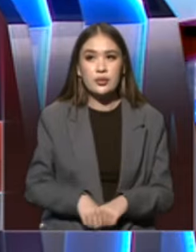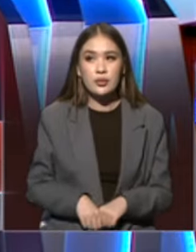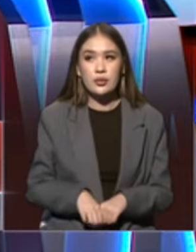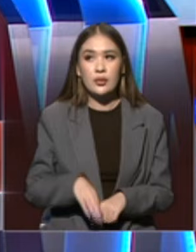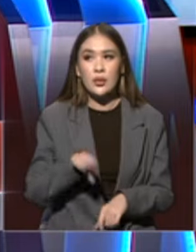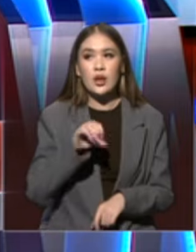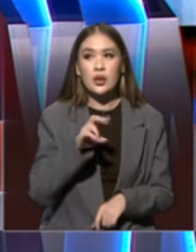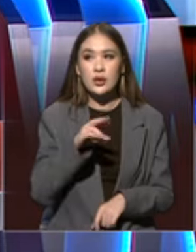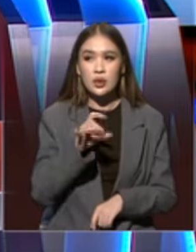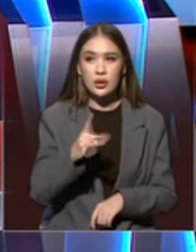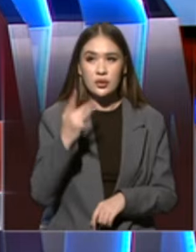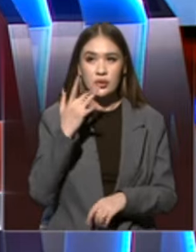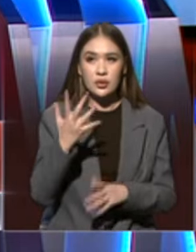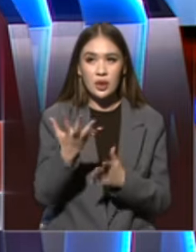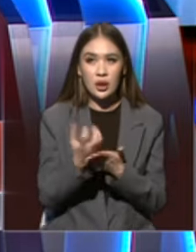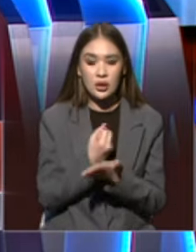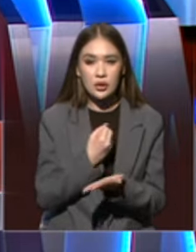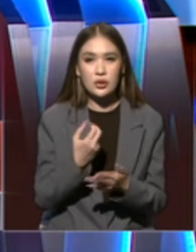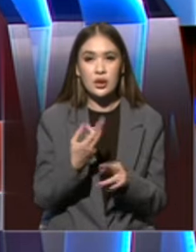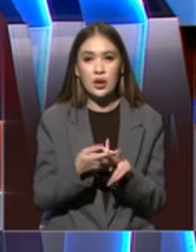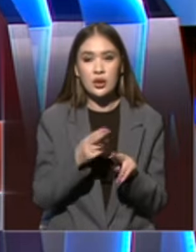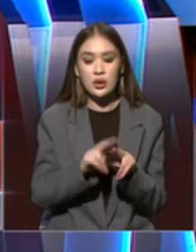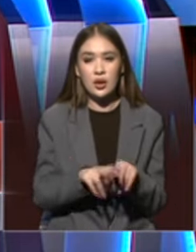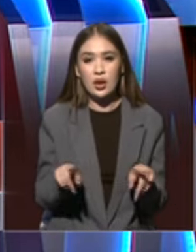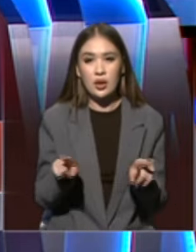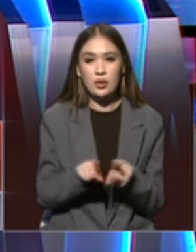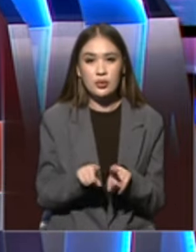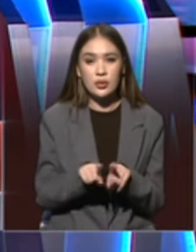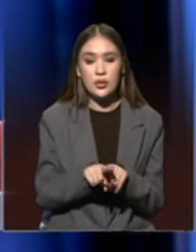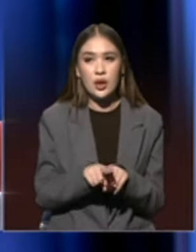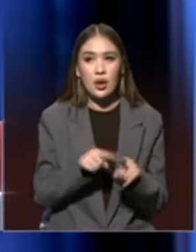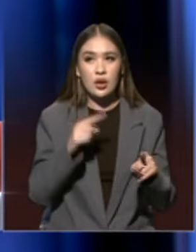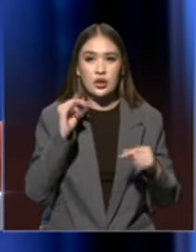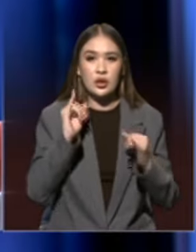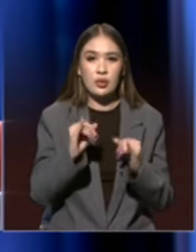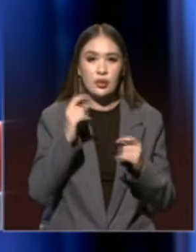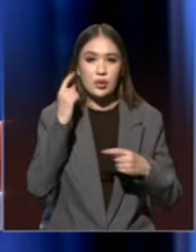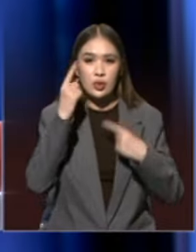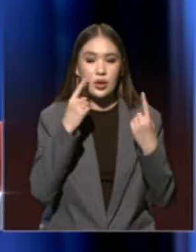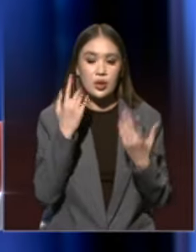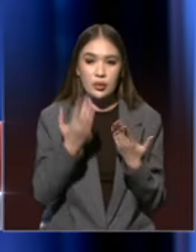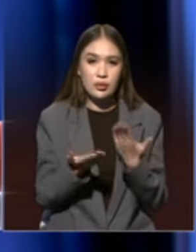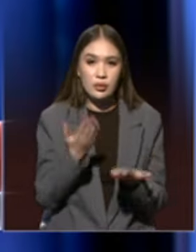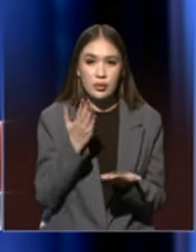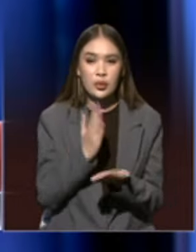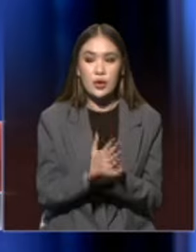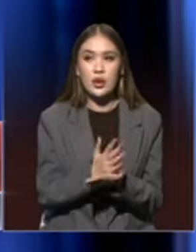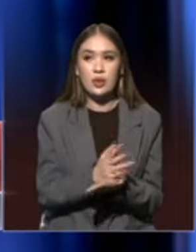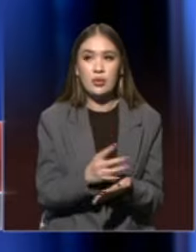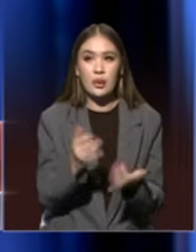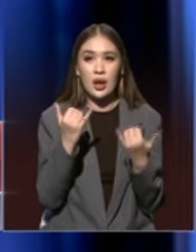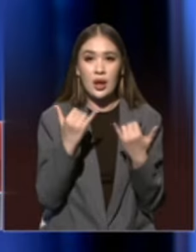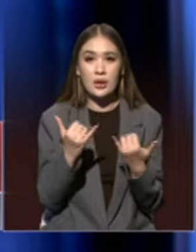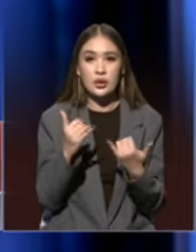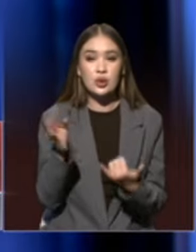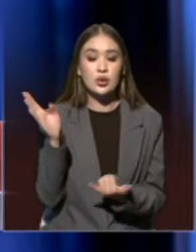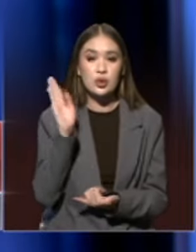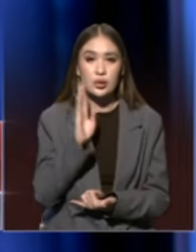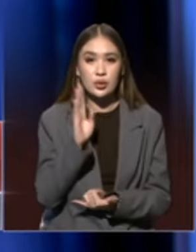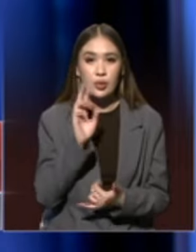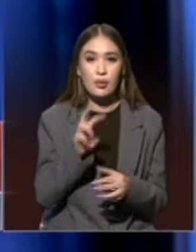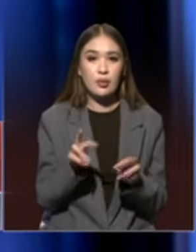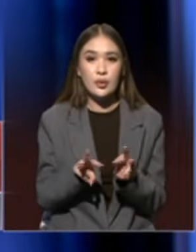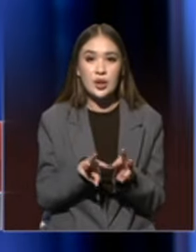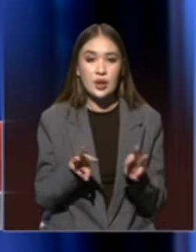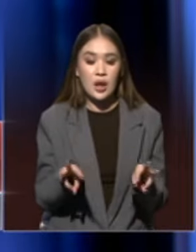тікелей бір көзден алынады. Ол жерде бір мүмкін біреудің сондай бір жаман ойлары бар шығар. Бұл жерді неге? Енді қазір су министрлігі жаңағы